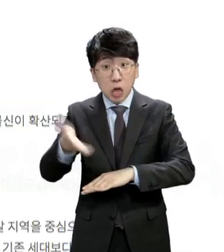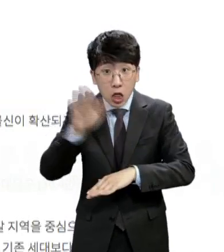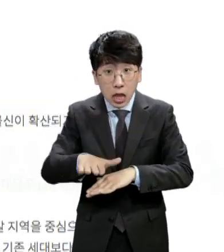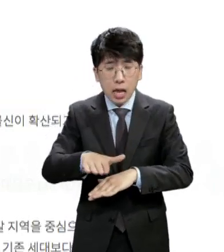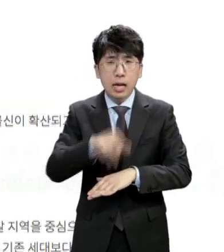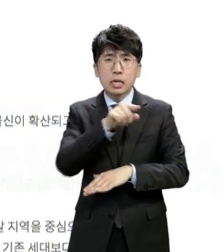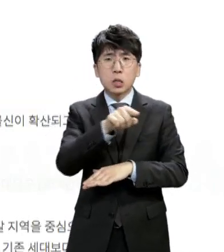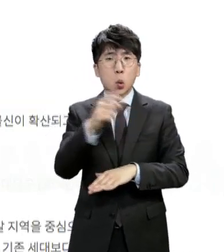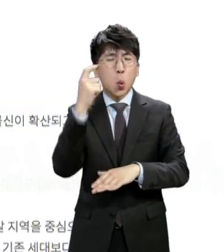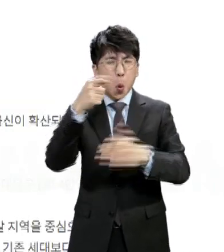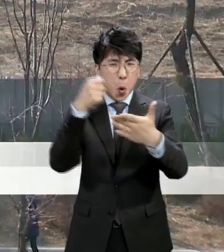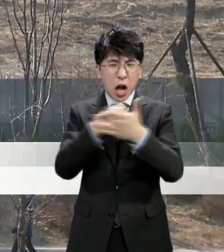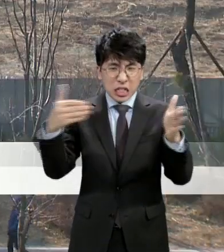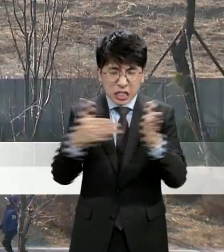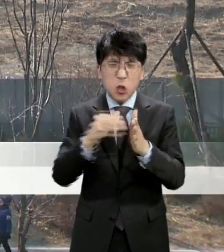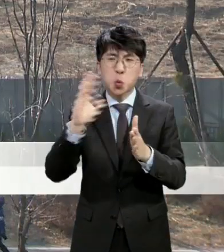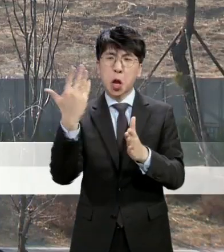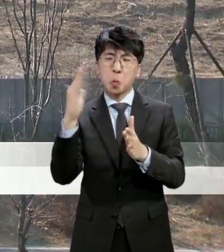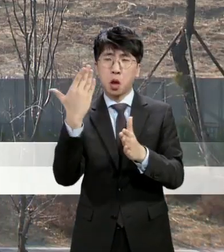요구한다는 민원글이 여전합니다.